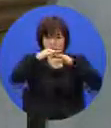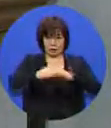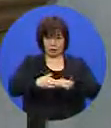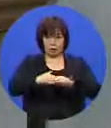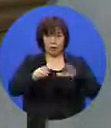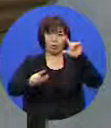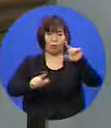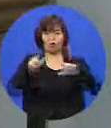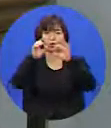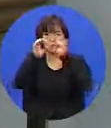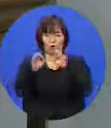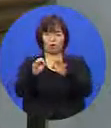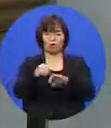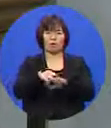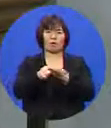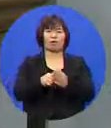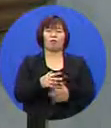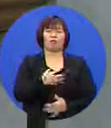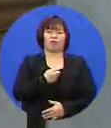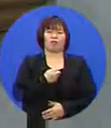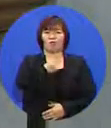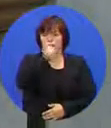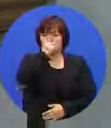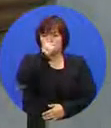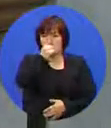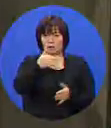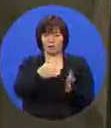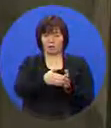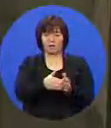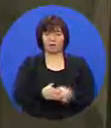모습 보면서 뭉클하게 다가오기도 했는데요.